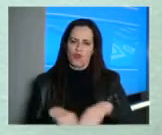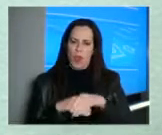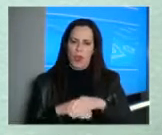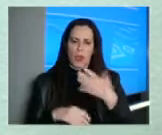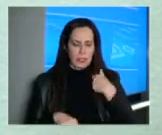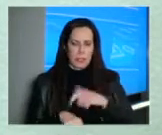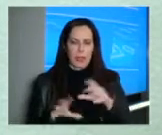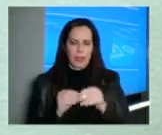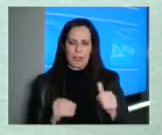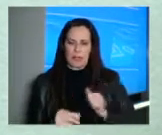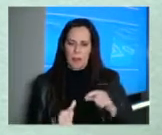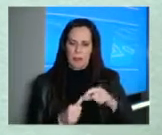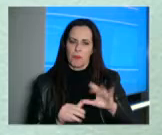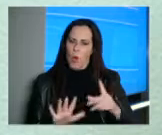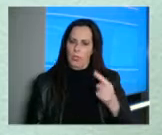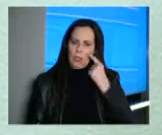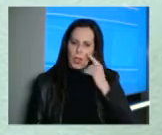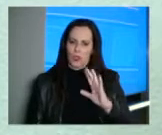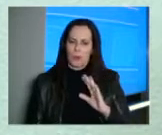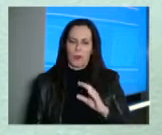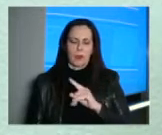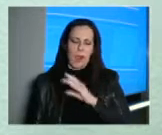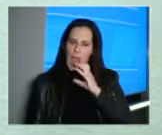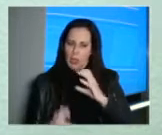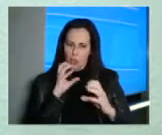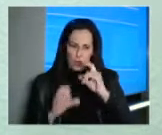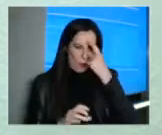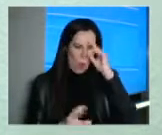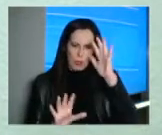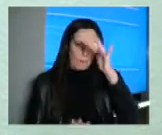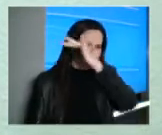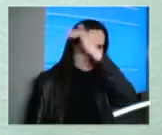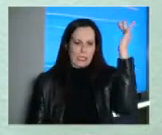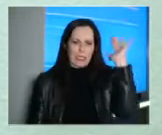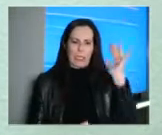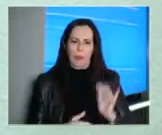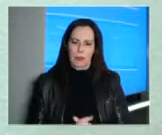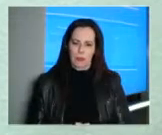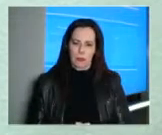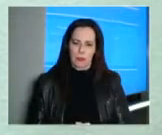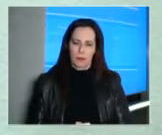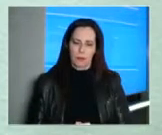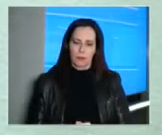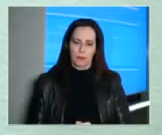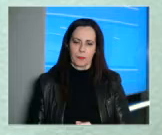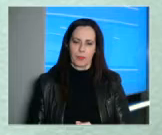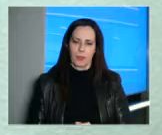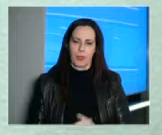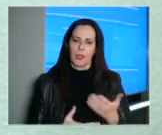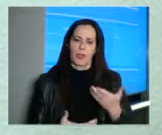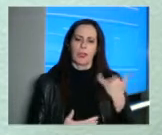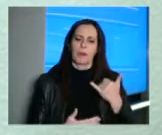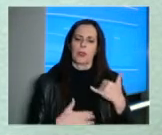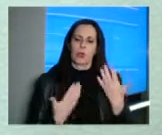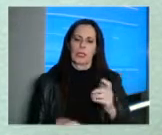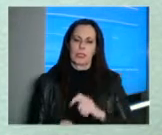time with the Pakistani army. I am very impressed. Indian media baat hamesha bada chada ke kehti hai. जो छोटी सी